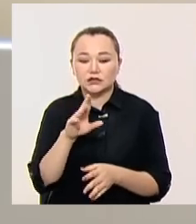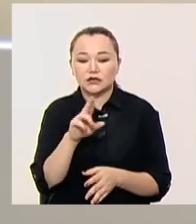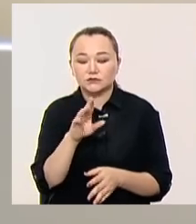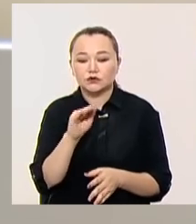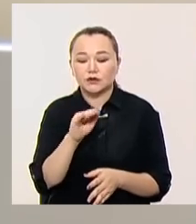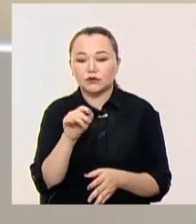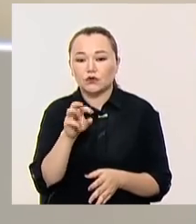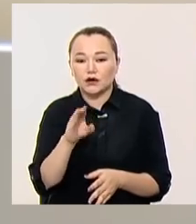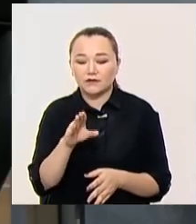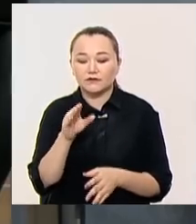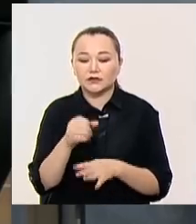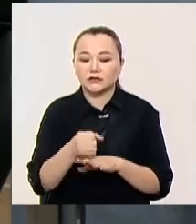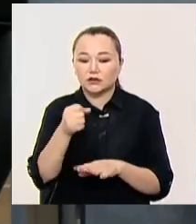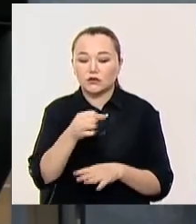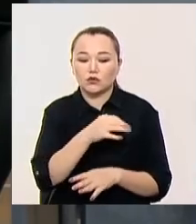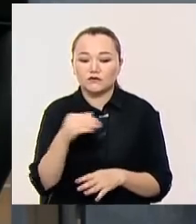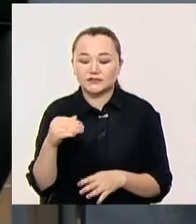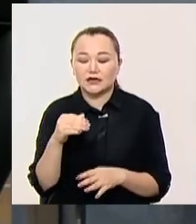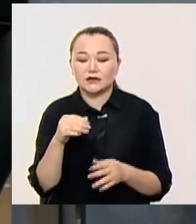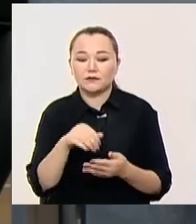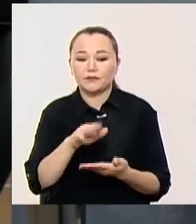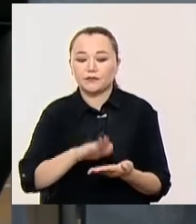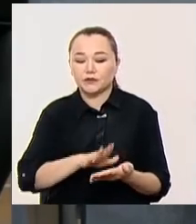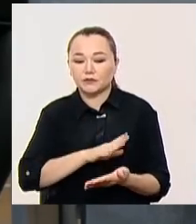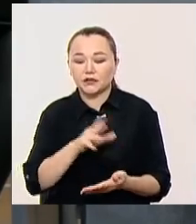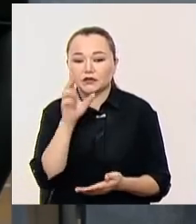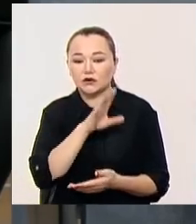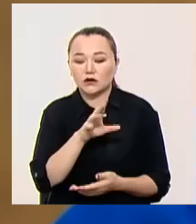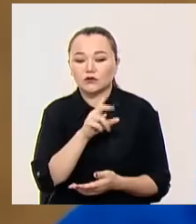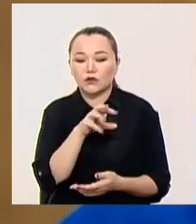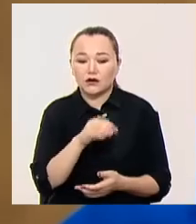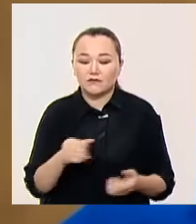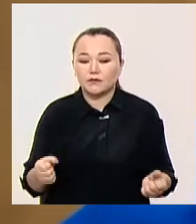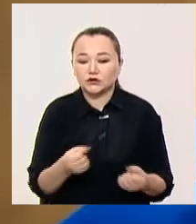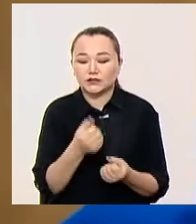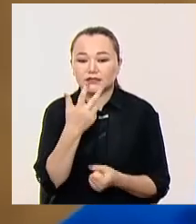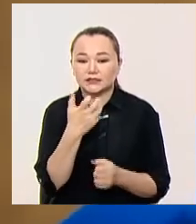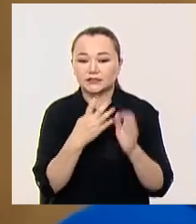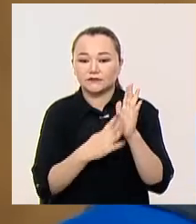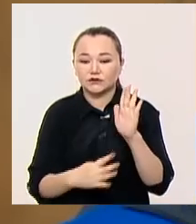Қасым-Жомарт Тоқаевты кандидат деп ресми тіркеді. Ел президенті Қасым-Жомарт Тоқаевты қолдауға